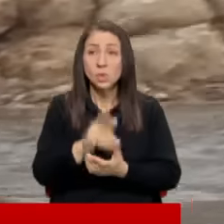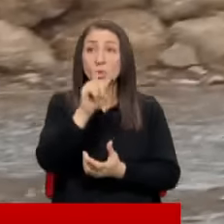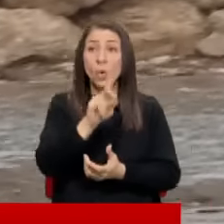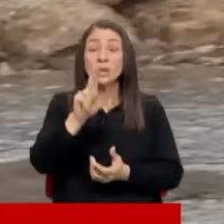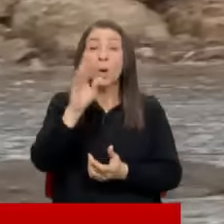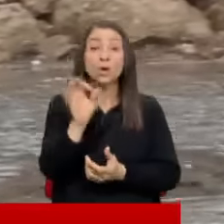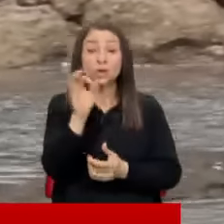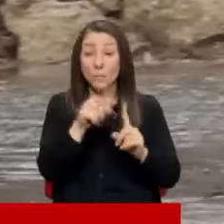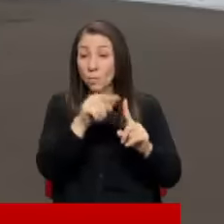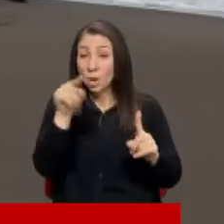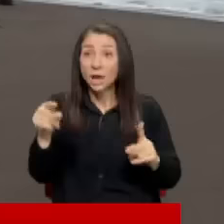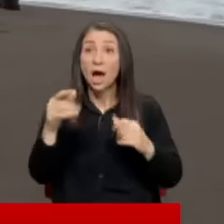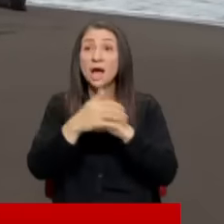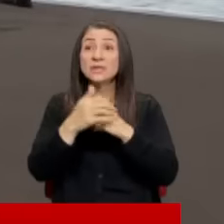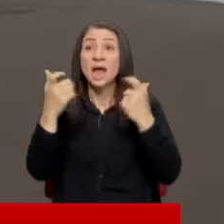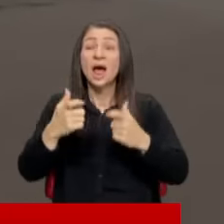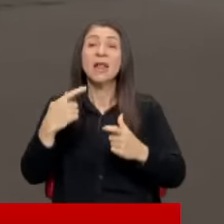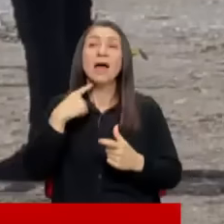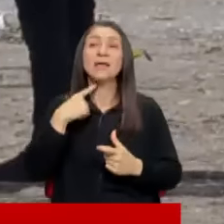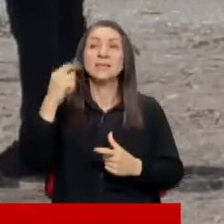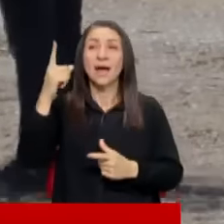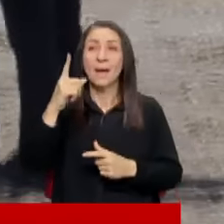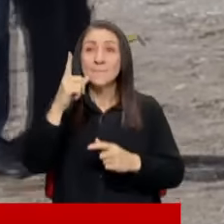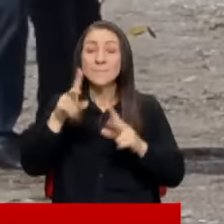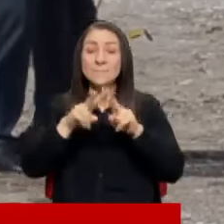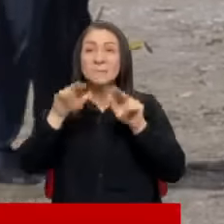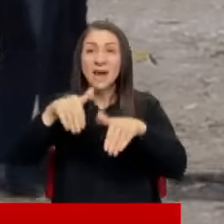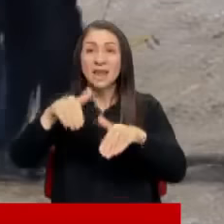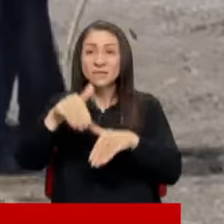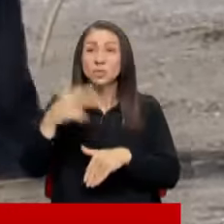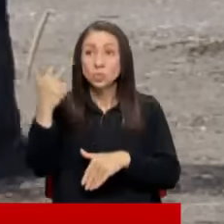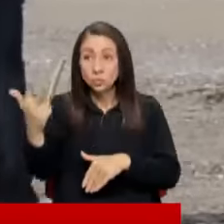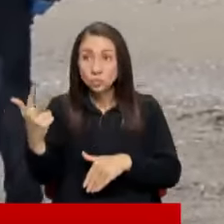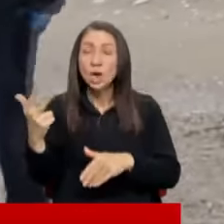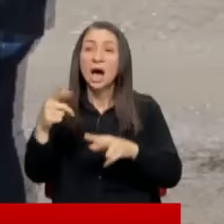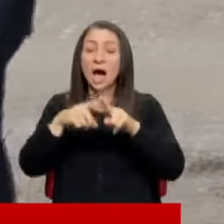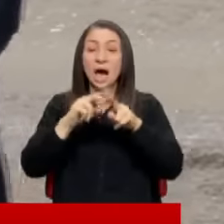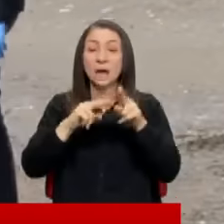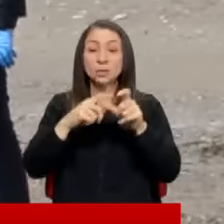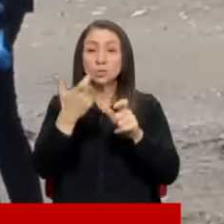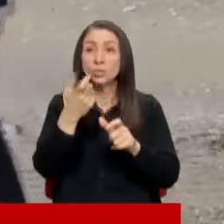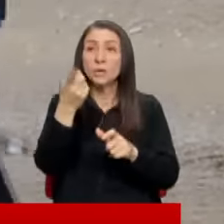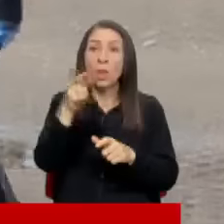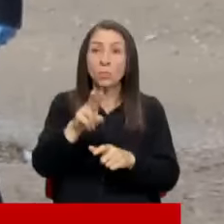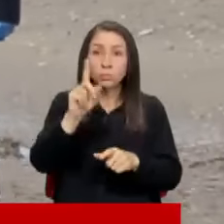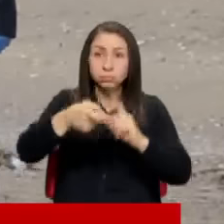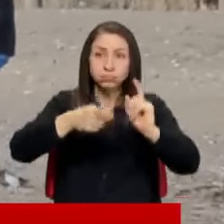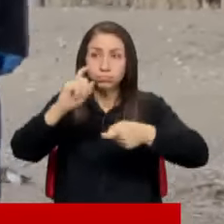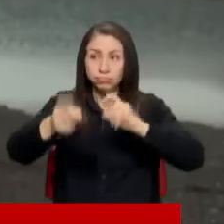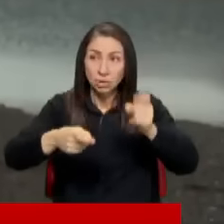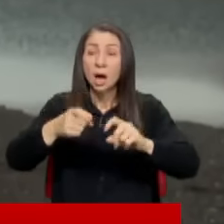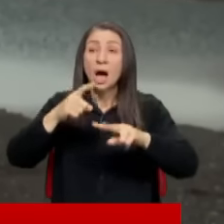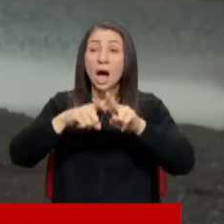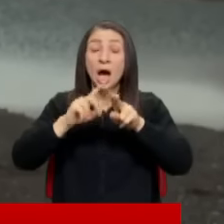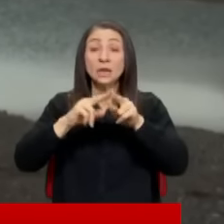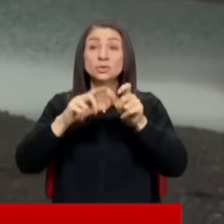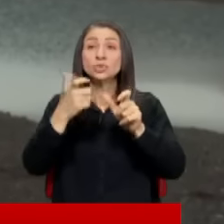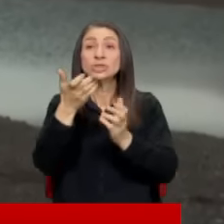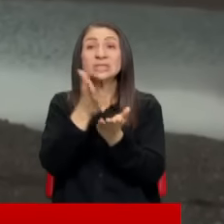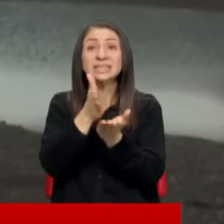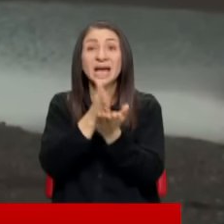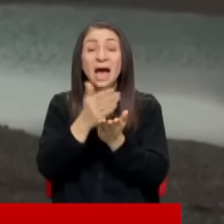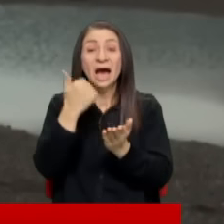17 Ocak'tan bu yana Antalya Alanya'da bir, Manavgat ve Serik'te üçer, Aksu'da bir cansız beden kıyıya vurmuştu. Aksu'daki